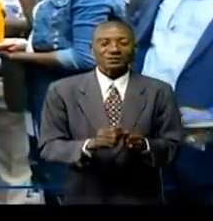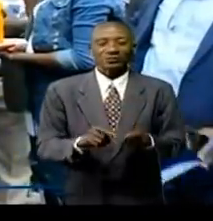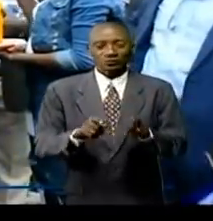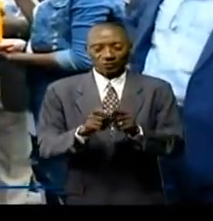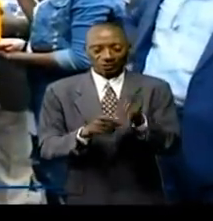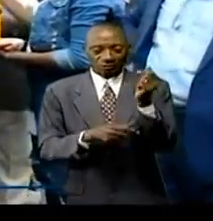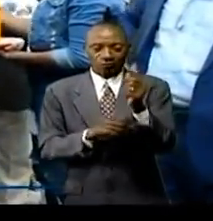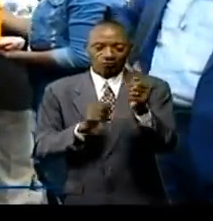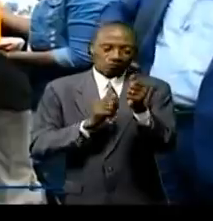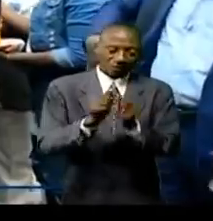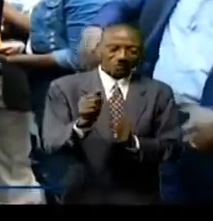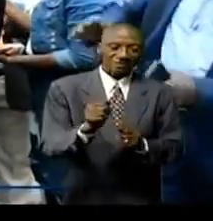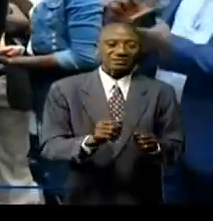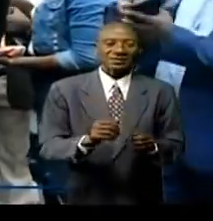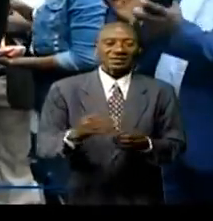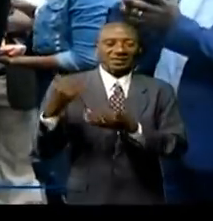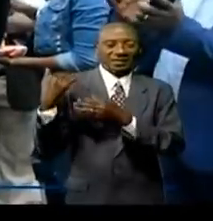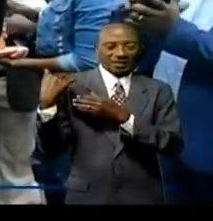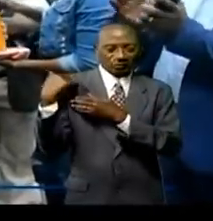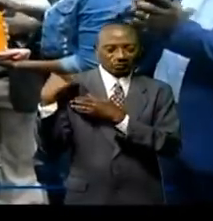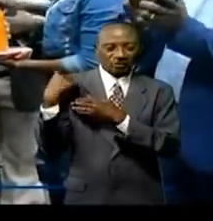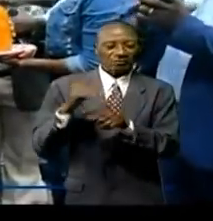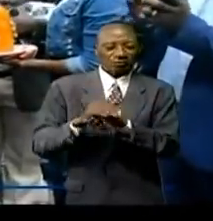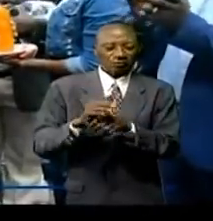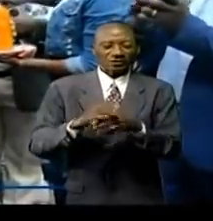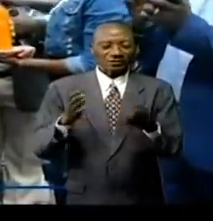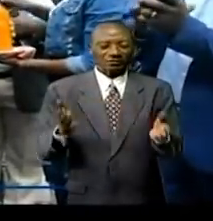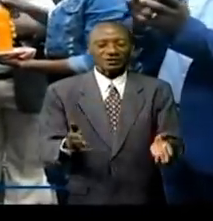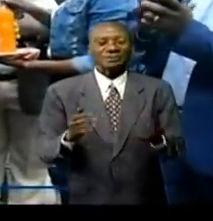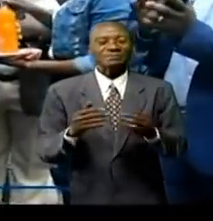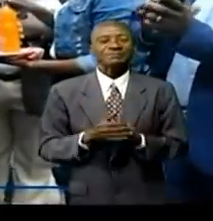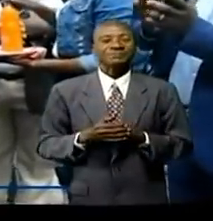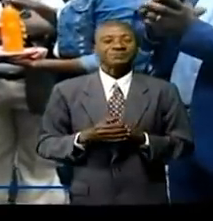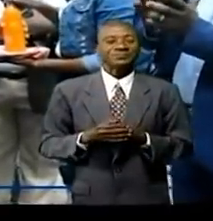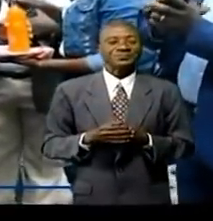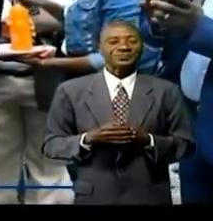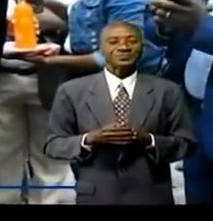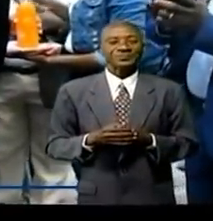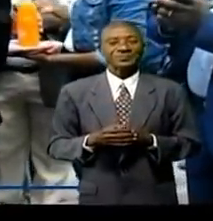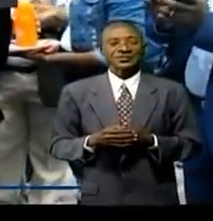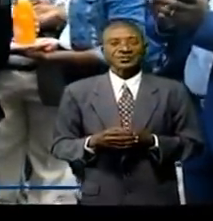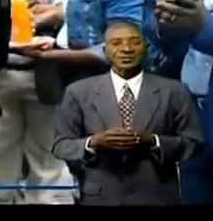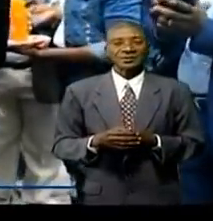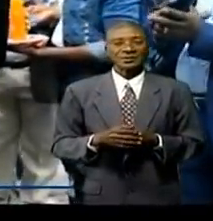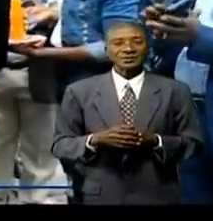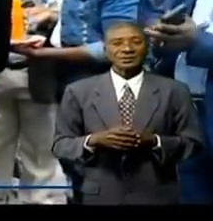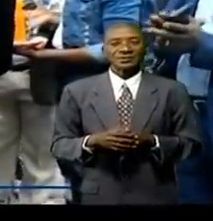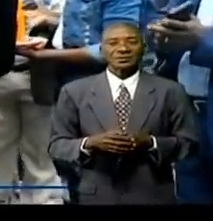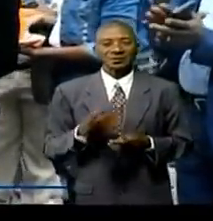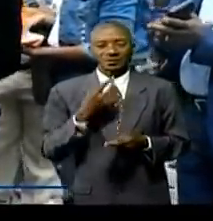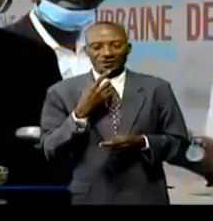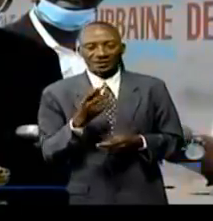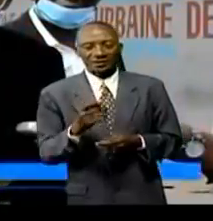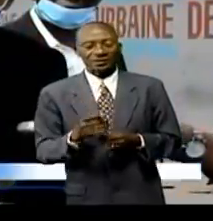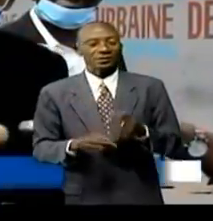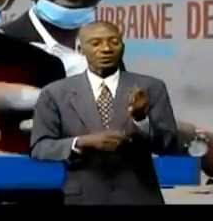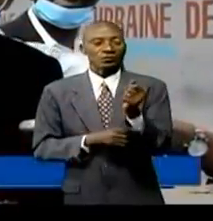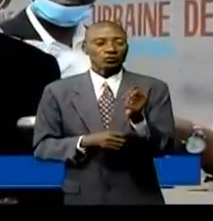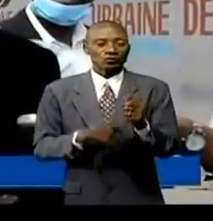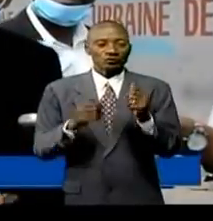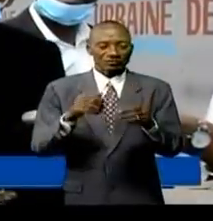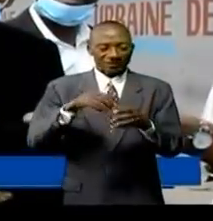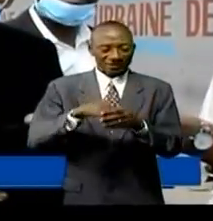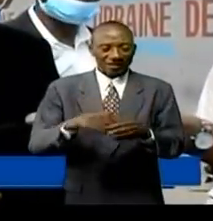politico-administratives. Avec la vision Kinshasa-Bopeto, c'est une affaire qui nous concerne tous. Tout le monde qui habite Kinshasa doit mettre la